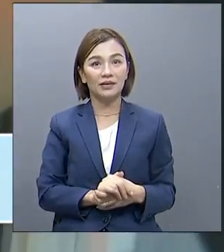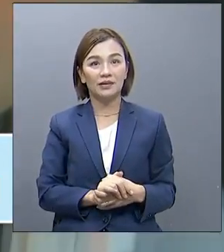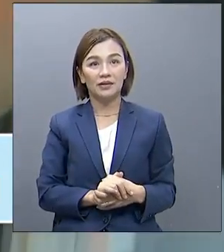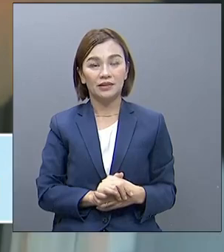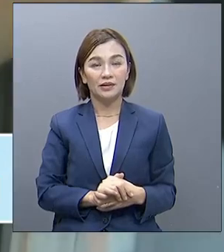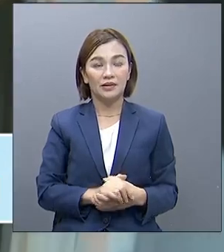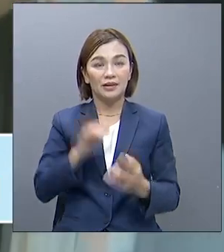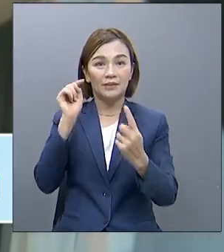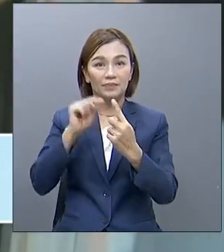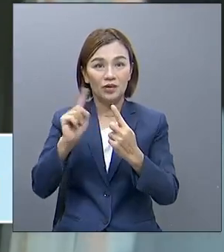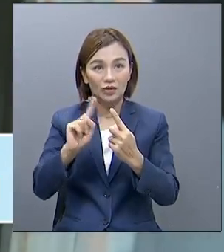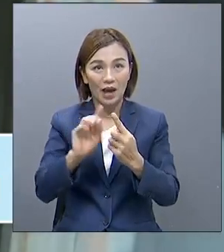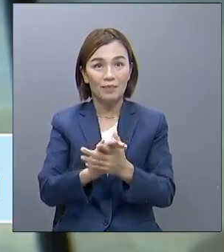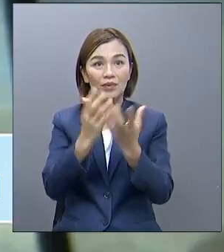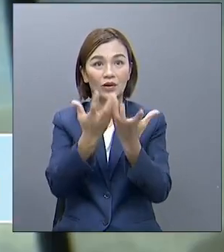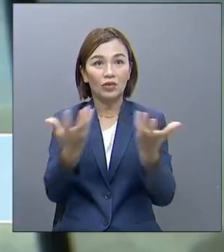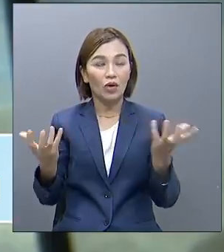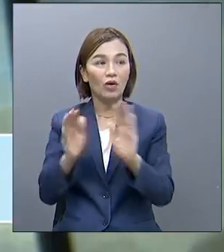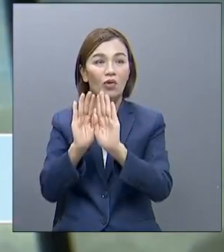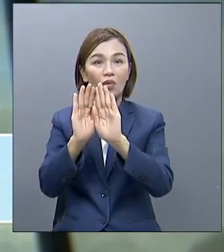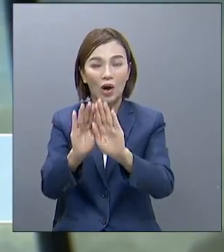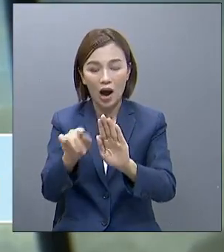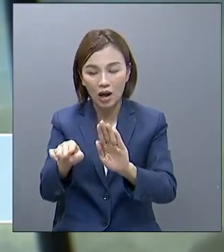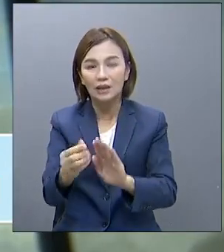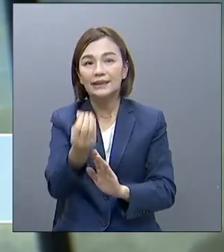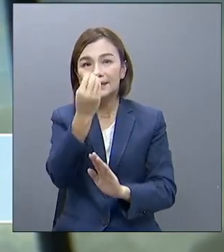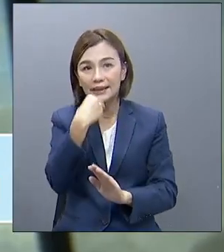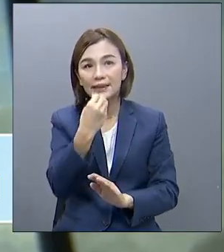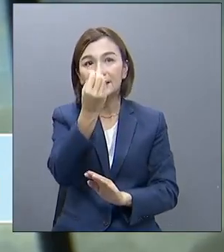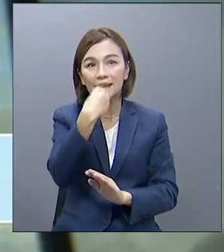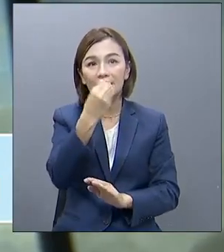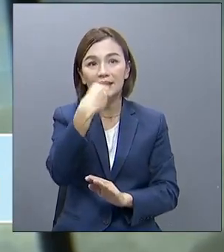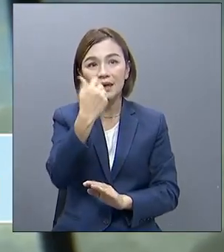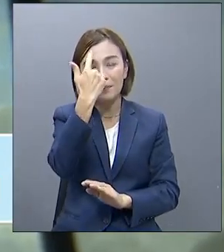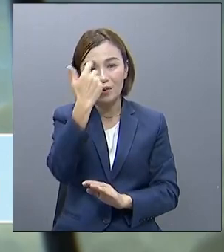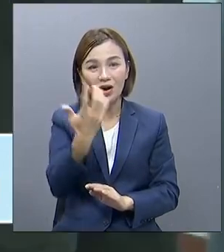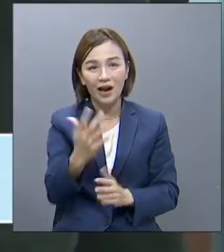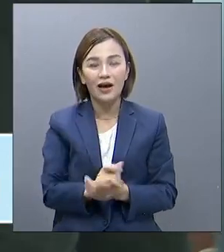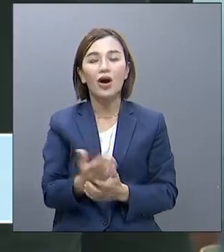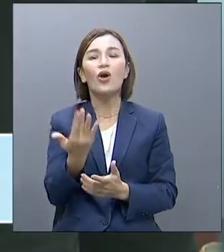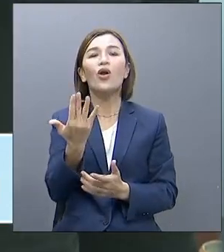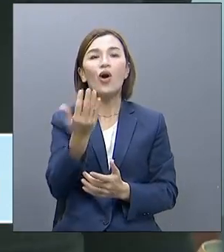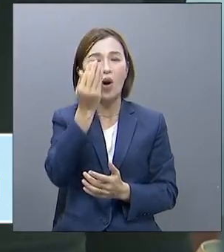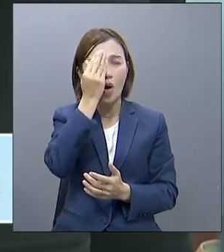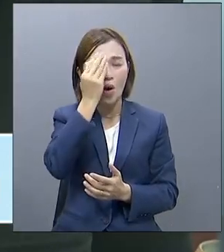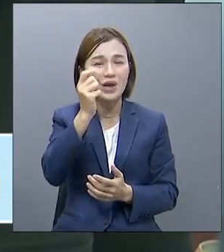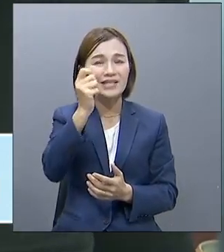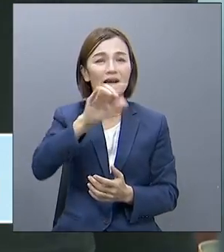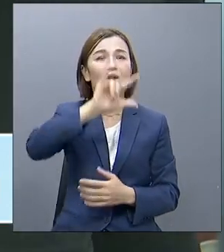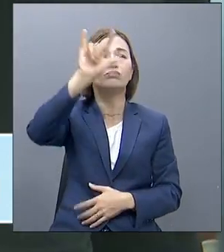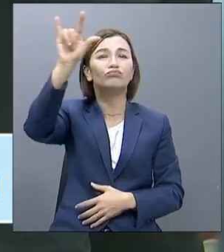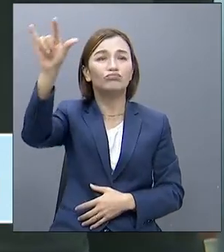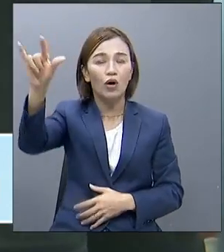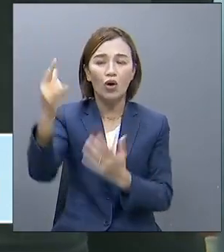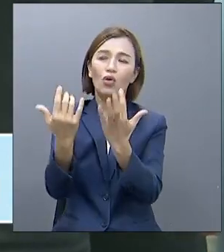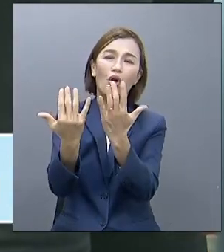ต่ตอนนี้อาหารเหล่านี้ค่ะถูกนำมาแกะกินประทังชีวิตไปก่อนระหว่างที่รอไปทำงานที่ประเทศอิสราเอลอย่างไม่มีกำห